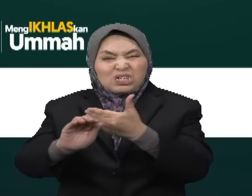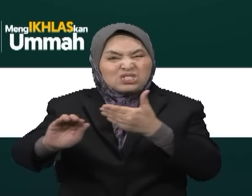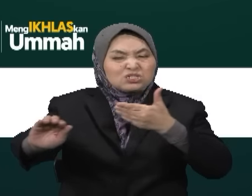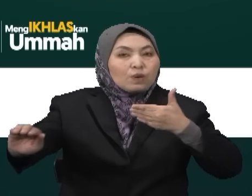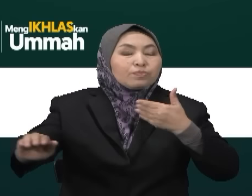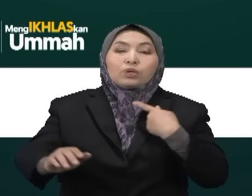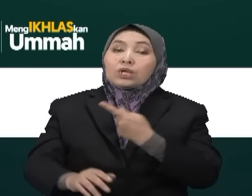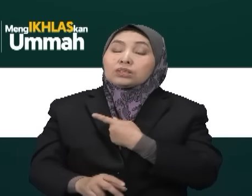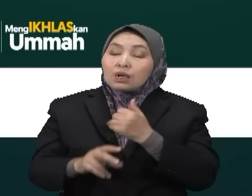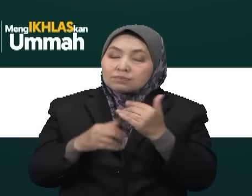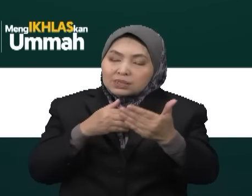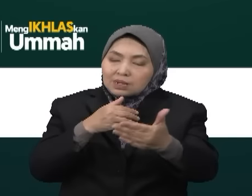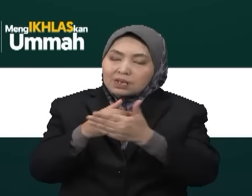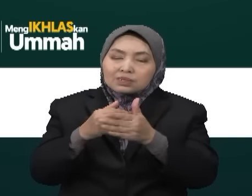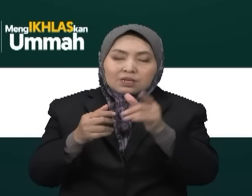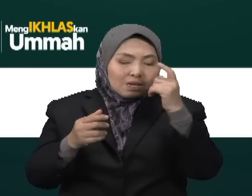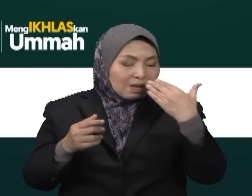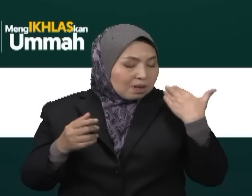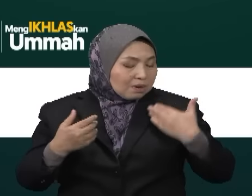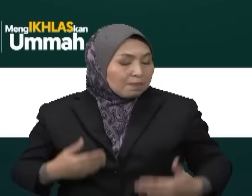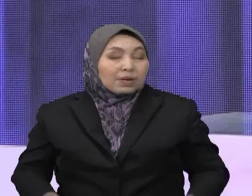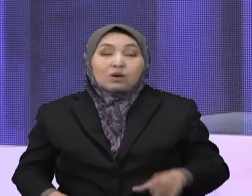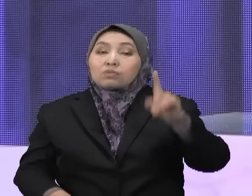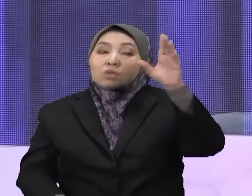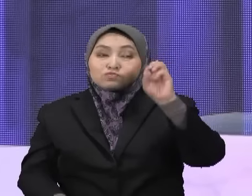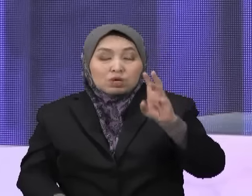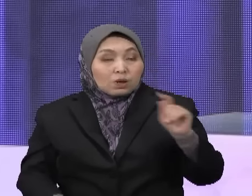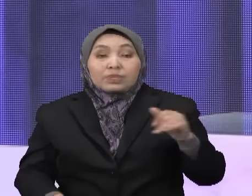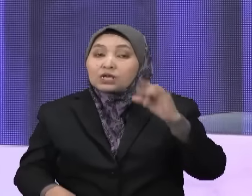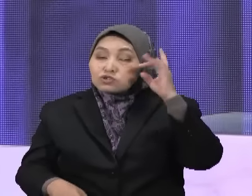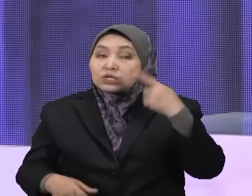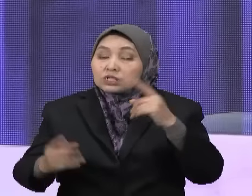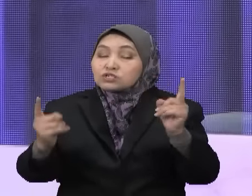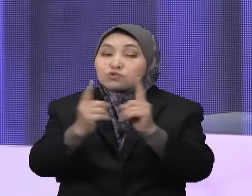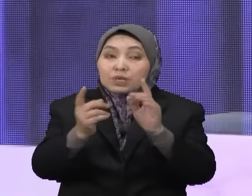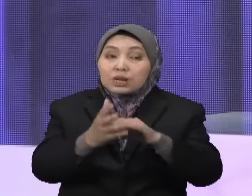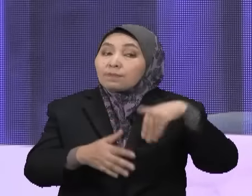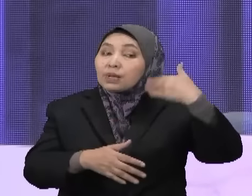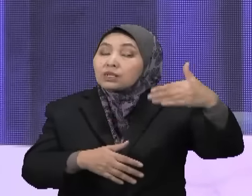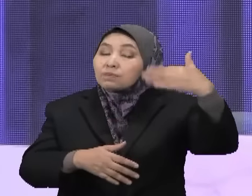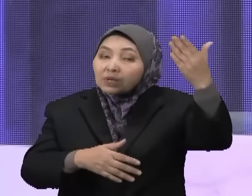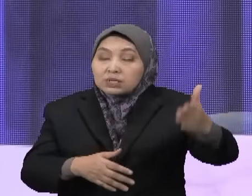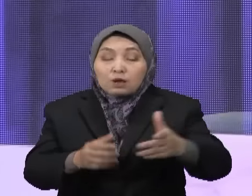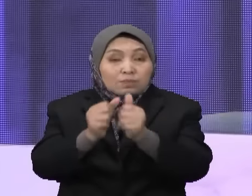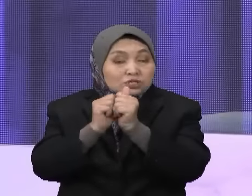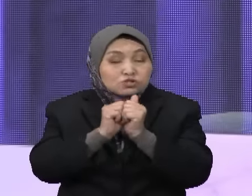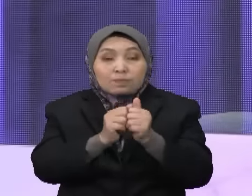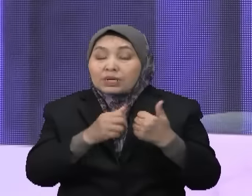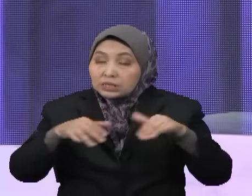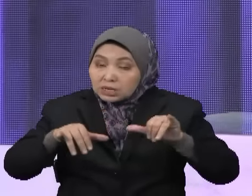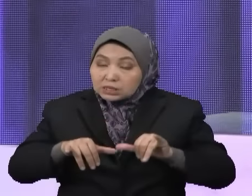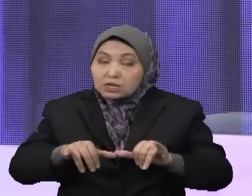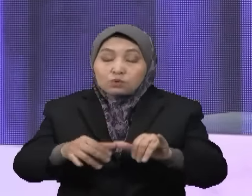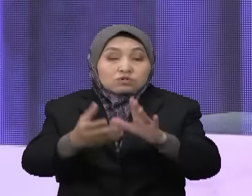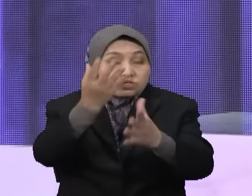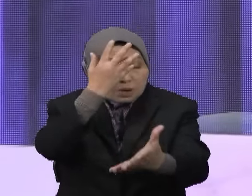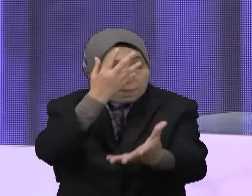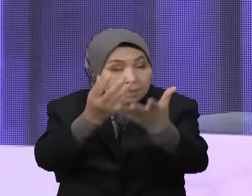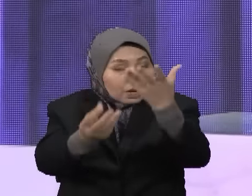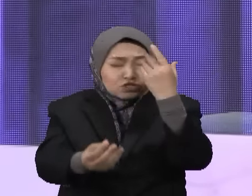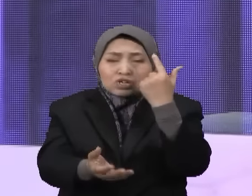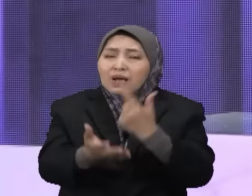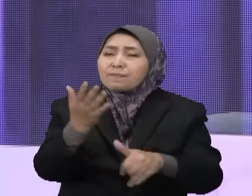untuk kita mendekatkan diri pada Allah Subhanahu wa taala. Insya-Allah kita bertemu lagi pada siri akan datang untuk sama-sama kita terus belajar